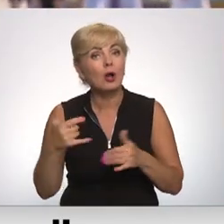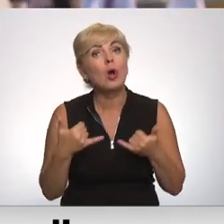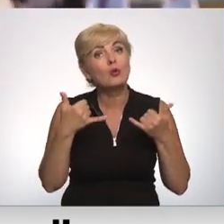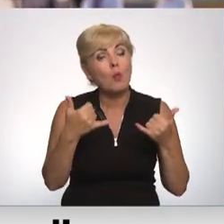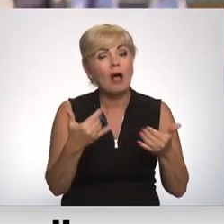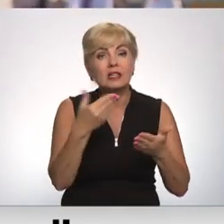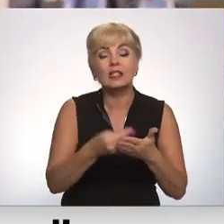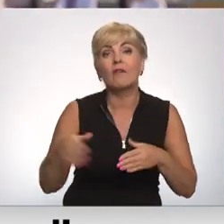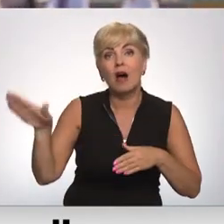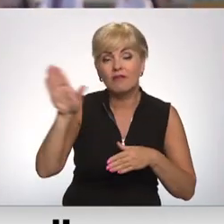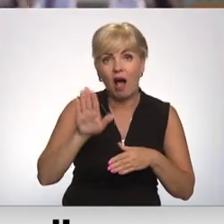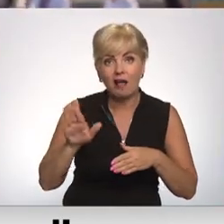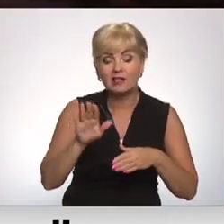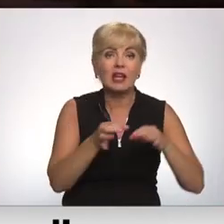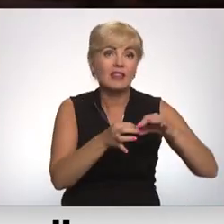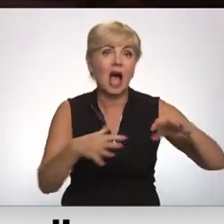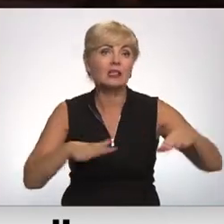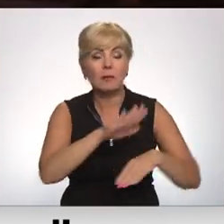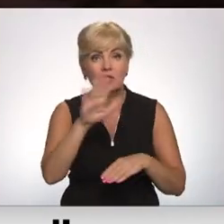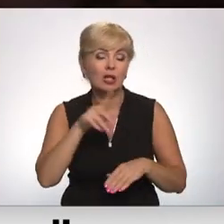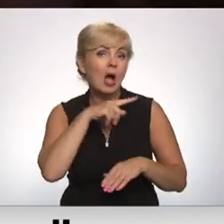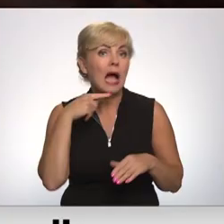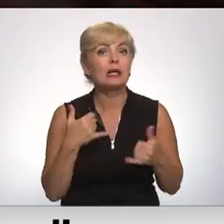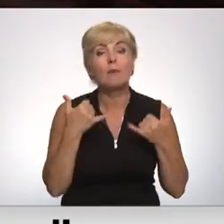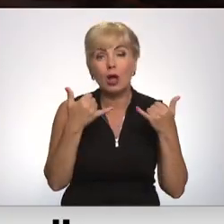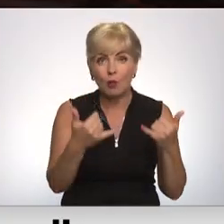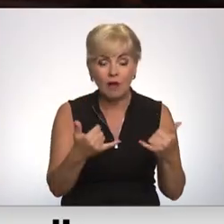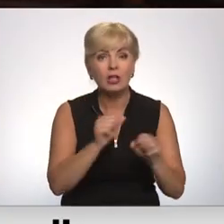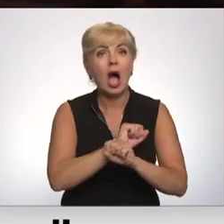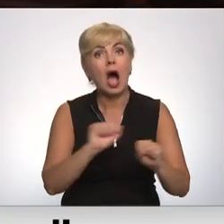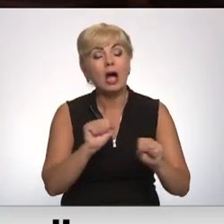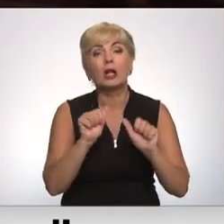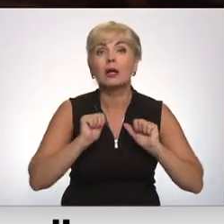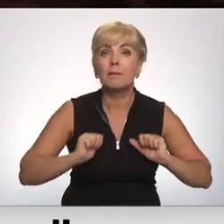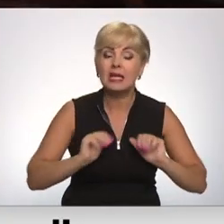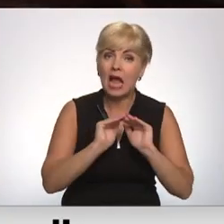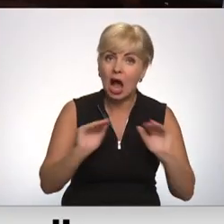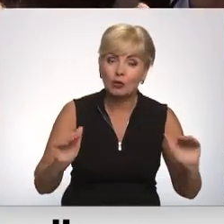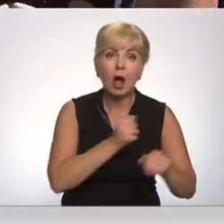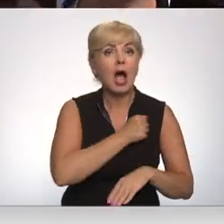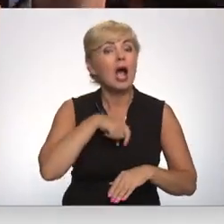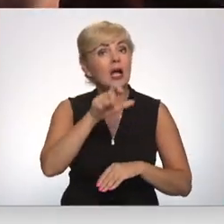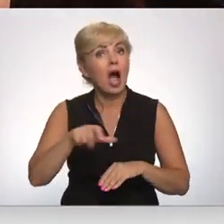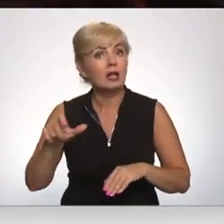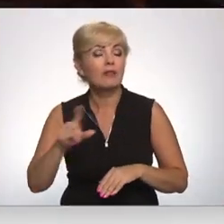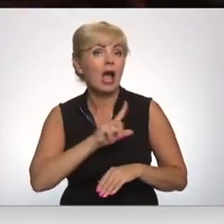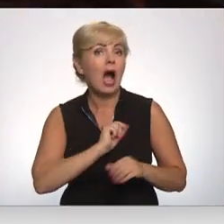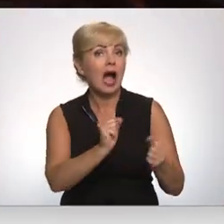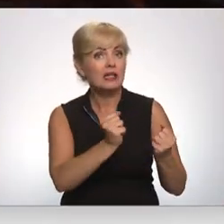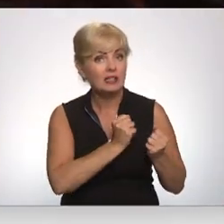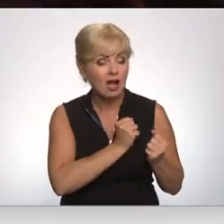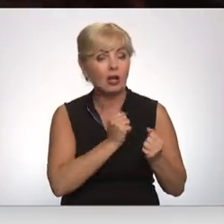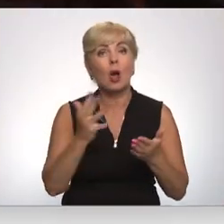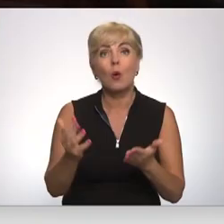valstī neatkarības dienā. Gribu novēlēt pēc iespējas ātrāku mieru, lai tie karavīri, kas mūs aizsargā,